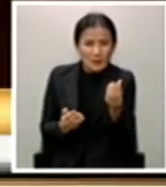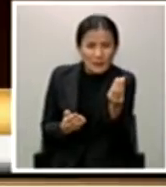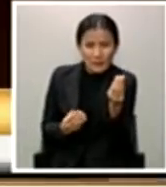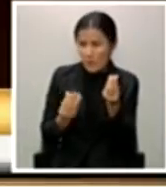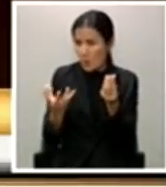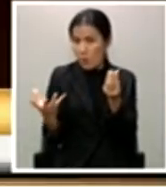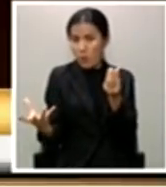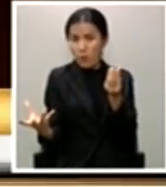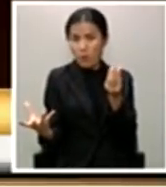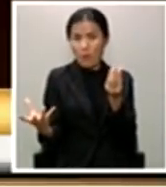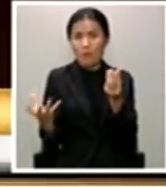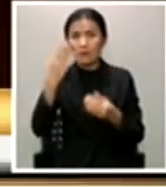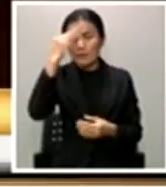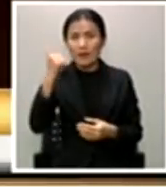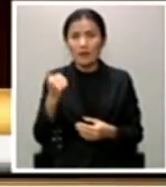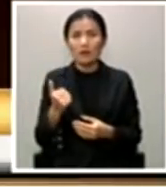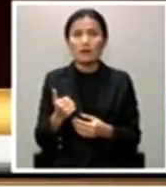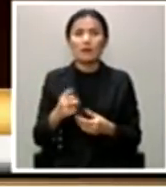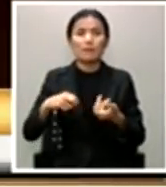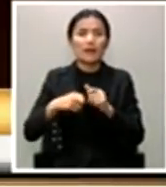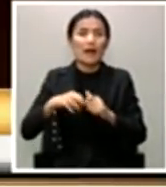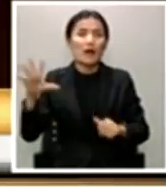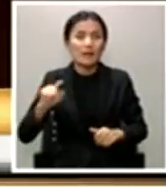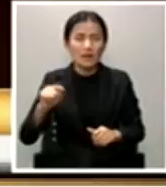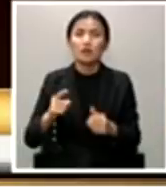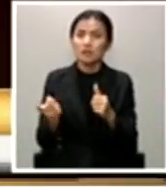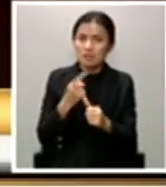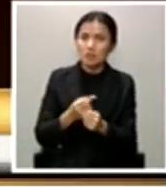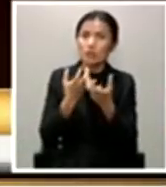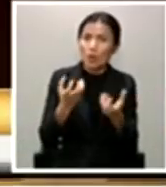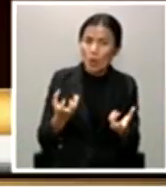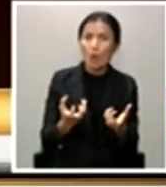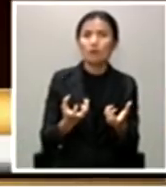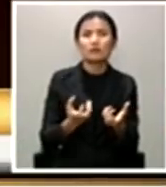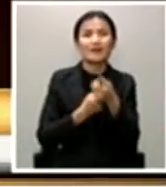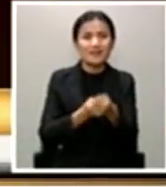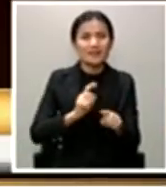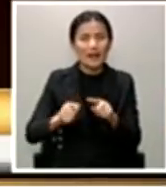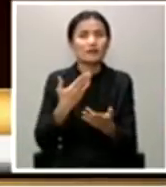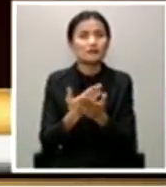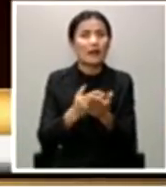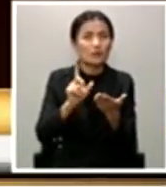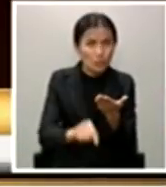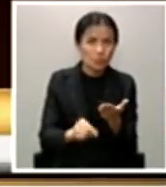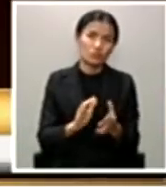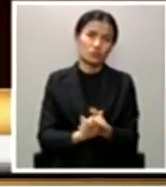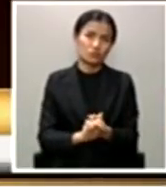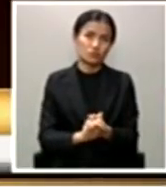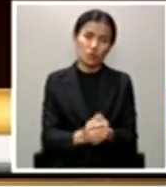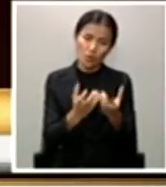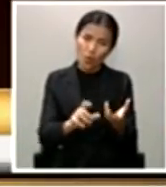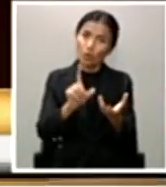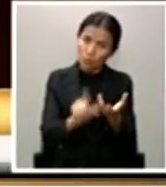ของเรามูลค่าต่ำใช่ไหมเมื่อผลิตผลของเราราคาต่ำทุกอย่างต่ำหม